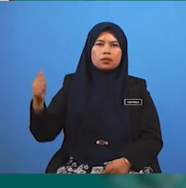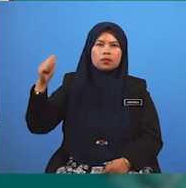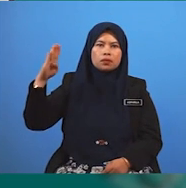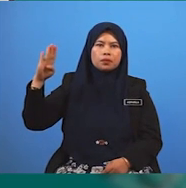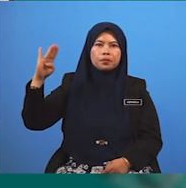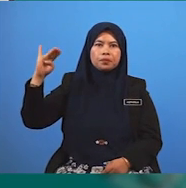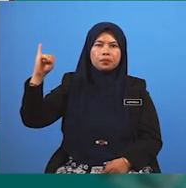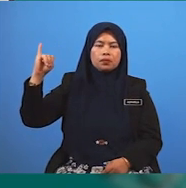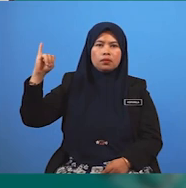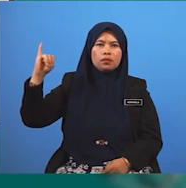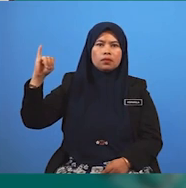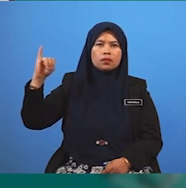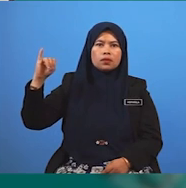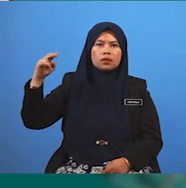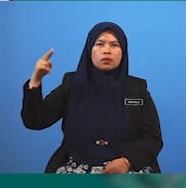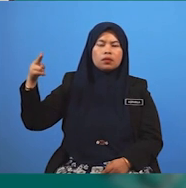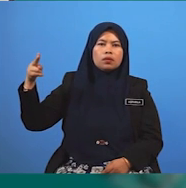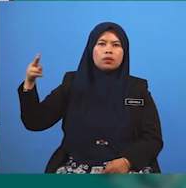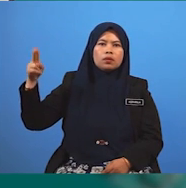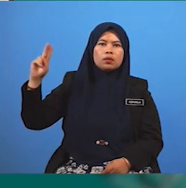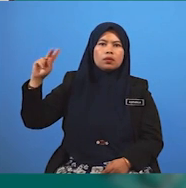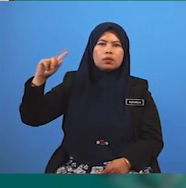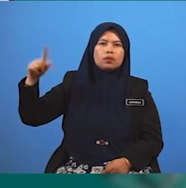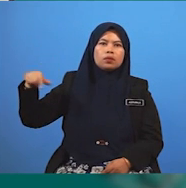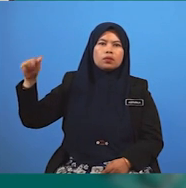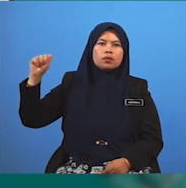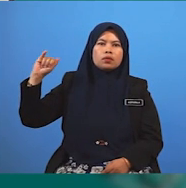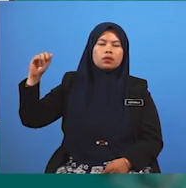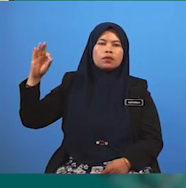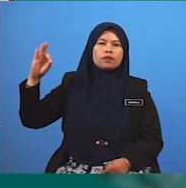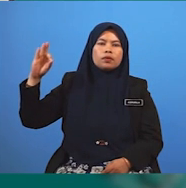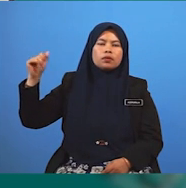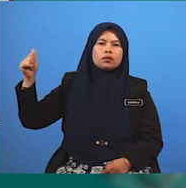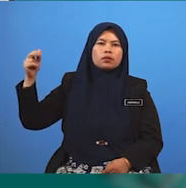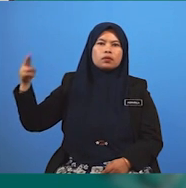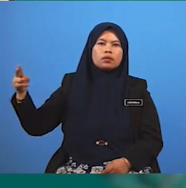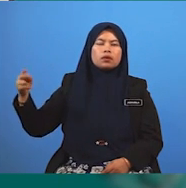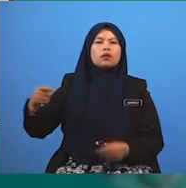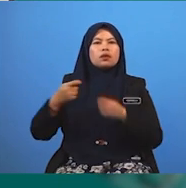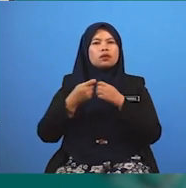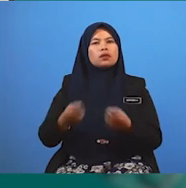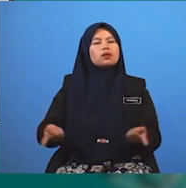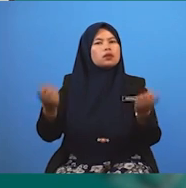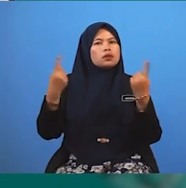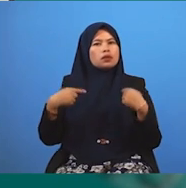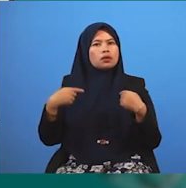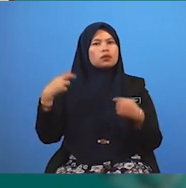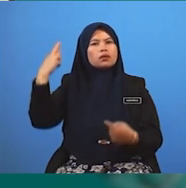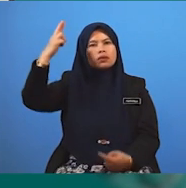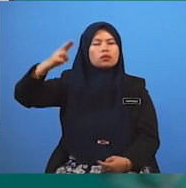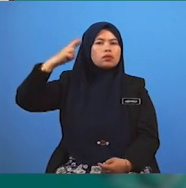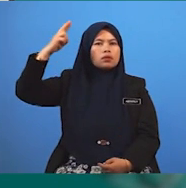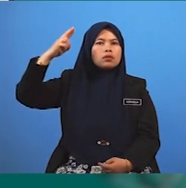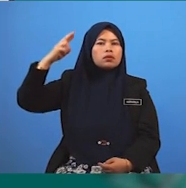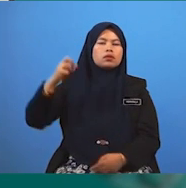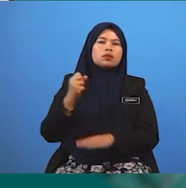maksudnya daripada Huzaifah bin Asid Al-Ghafari berkata, telah datang kepada kami Rasulullah sallallahu alaihi